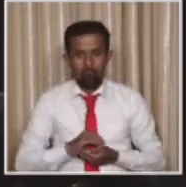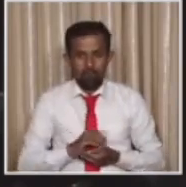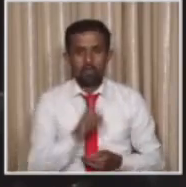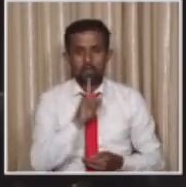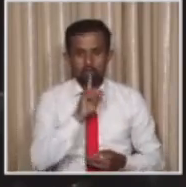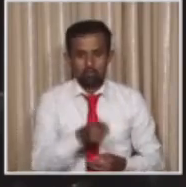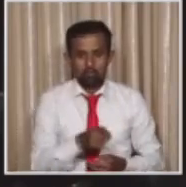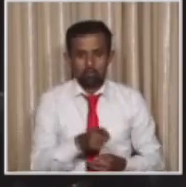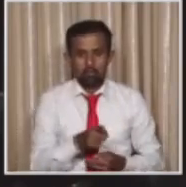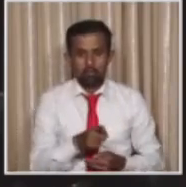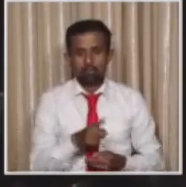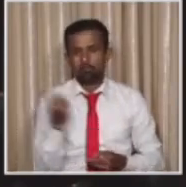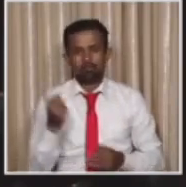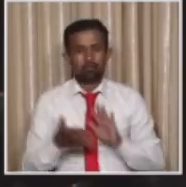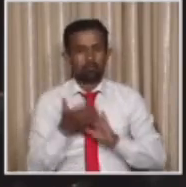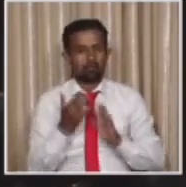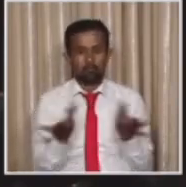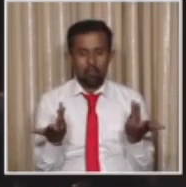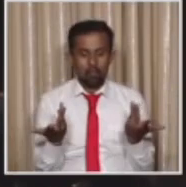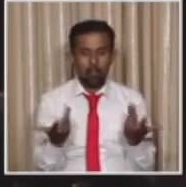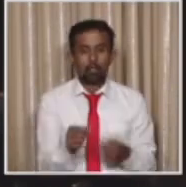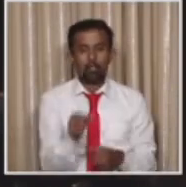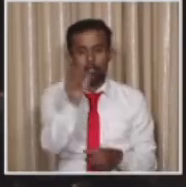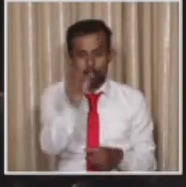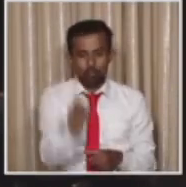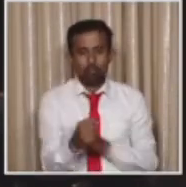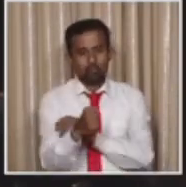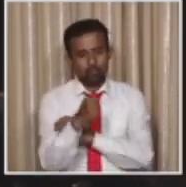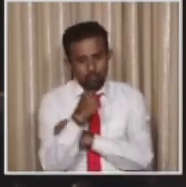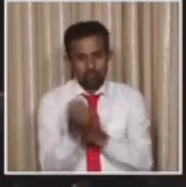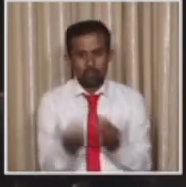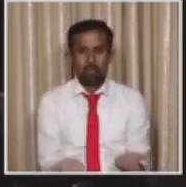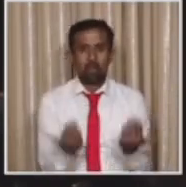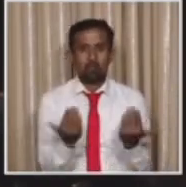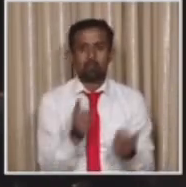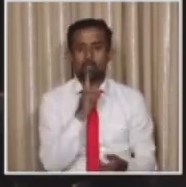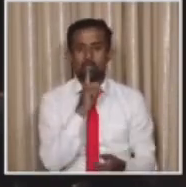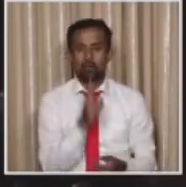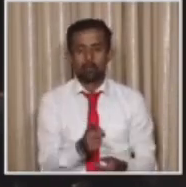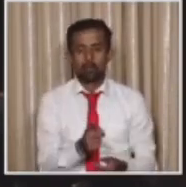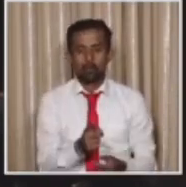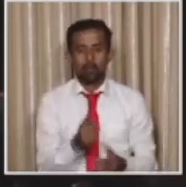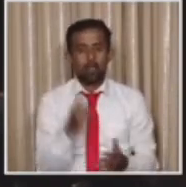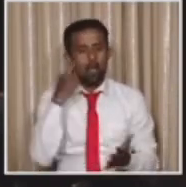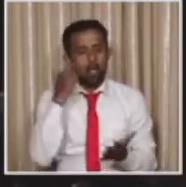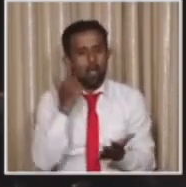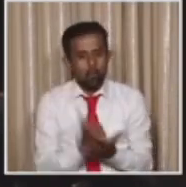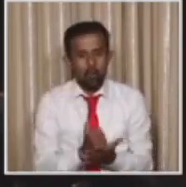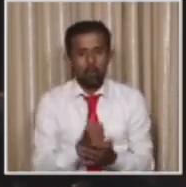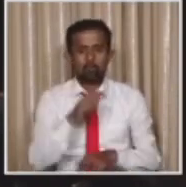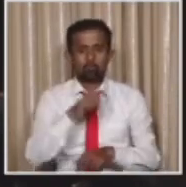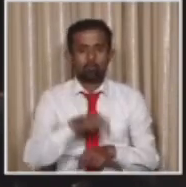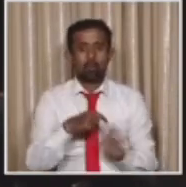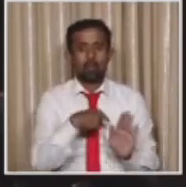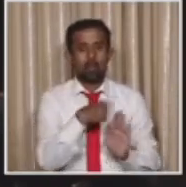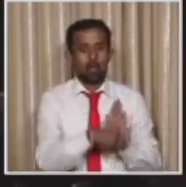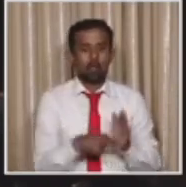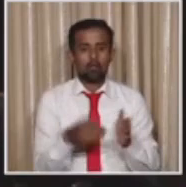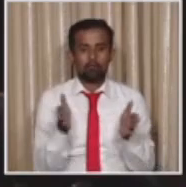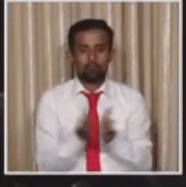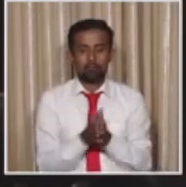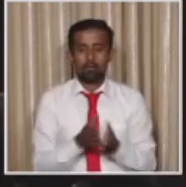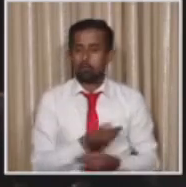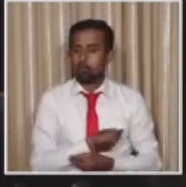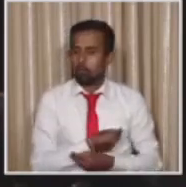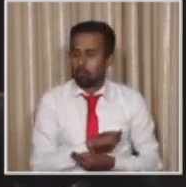කරන්නේ වෙන කාරණයක් ඉඳ නෙමෙයි. ඔබතුමාලට ශක්තිය ලැබෙන්න කියලා ප්‍රාර්ථනා කරනවා. මේ අමාරු වෙලාවේ රටක් විදියට අපි විනාශ